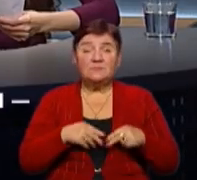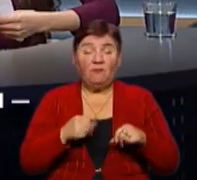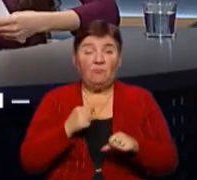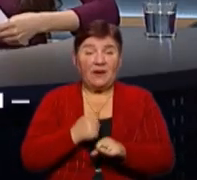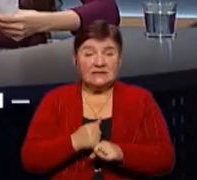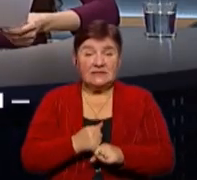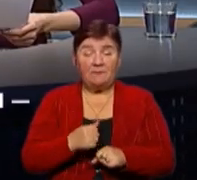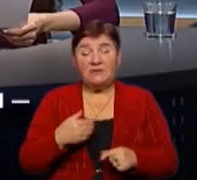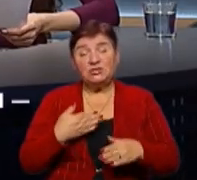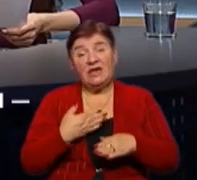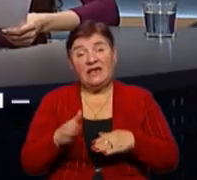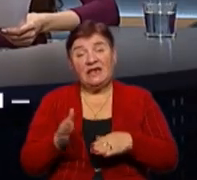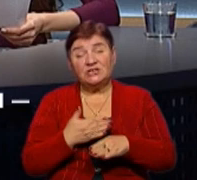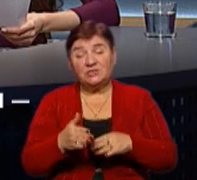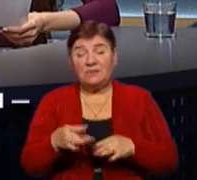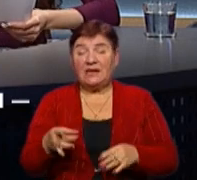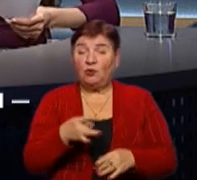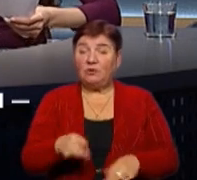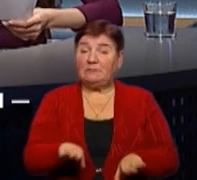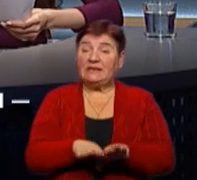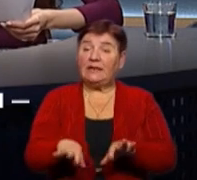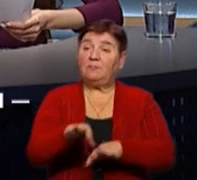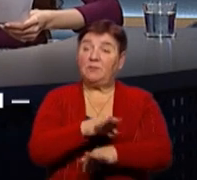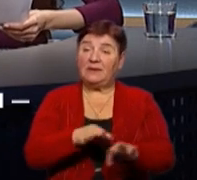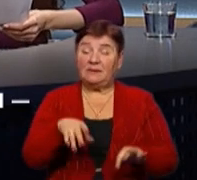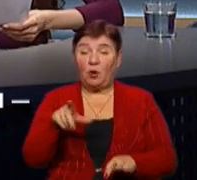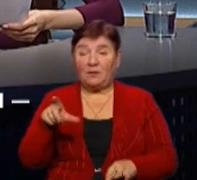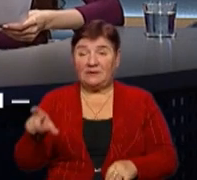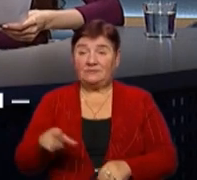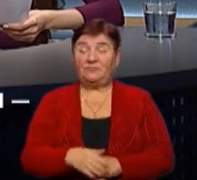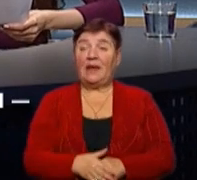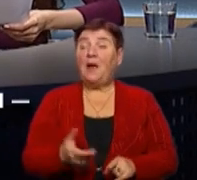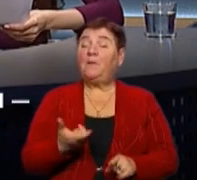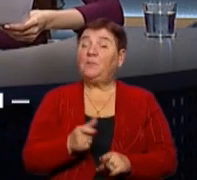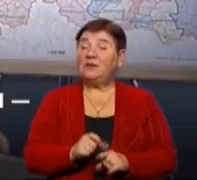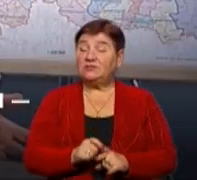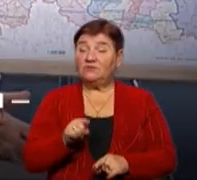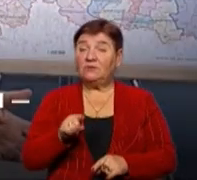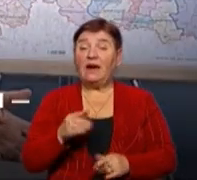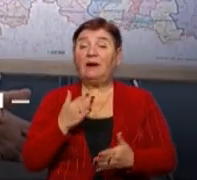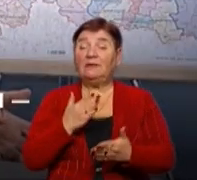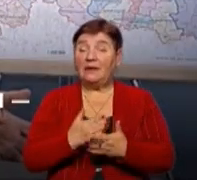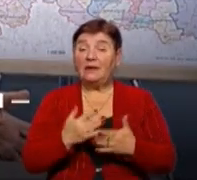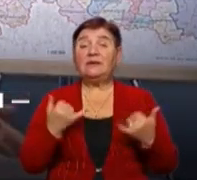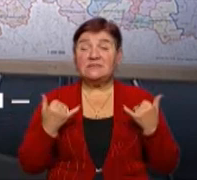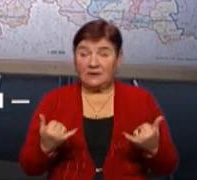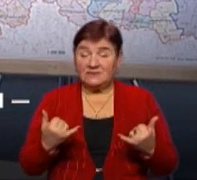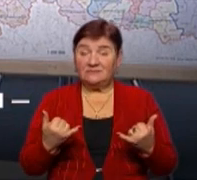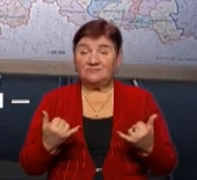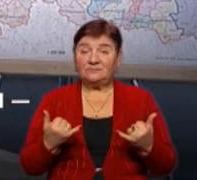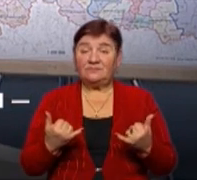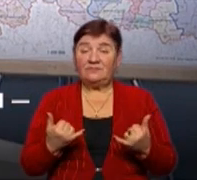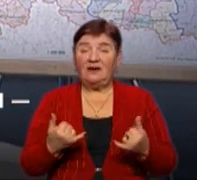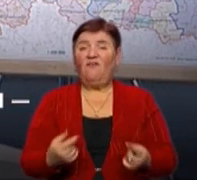відбувалася між іншими регіонами, спільні проекти між громадами? Більше того, вона відбувається і зараз.